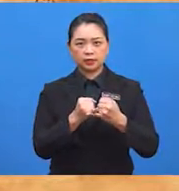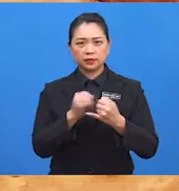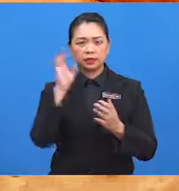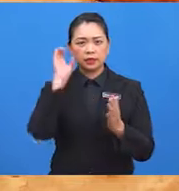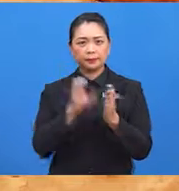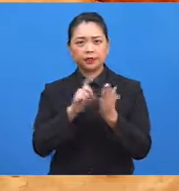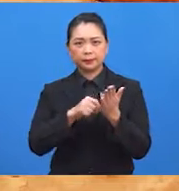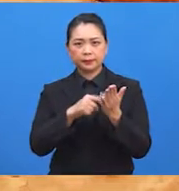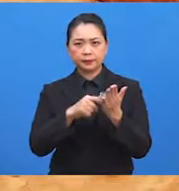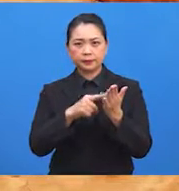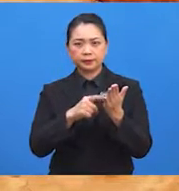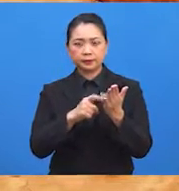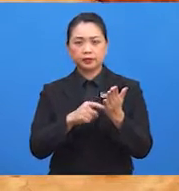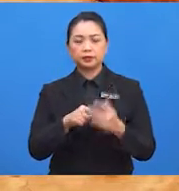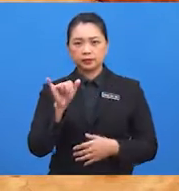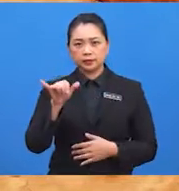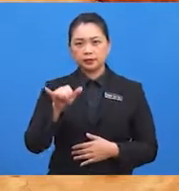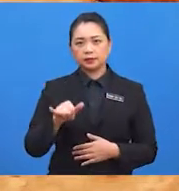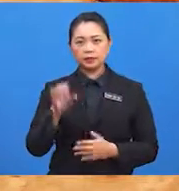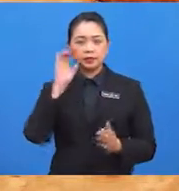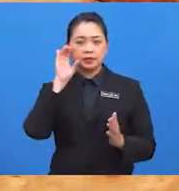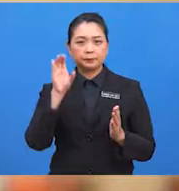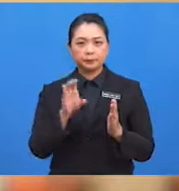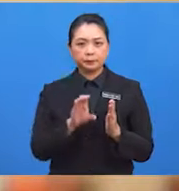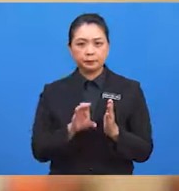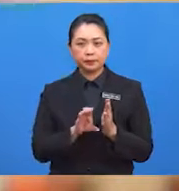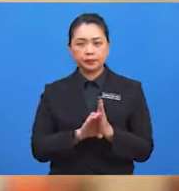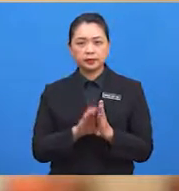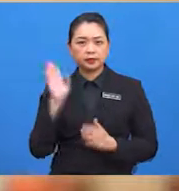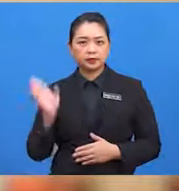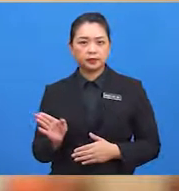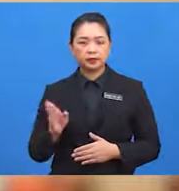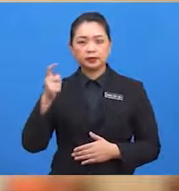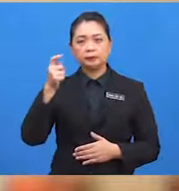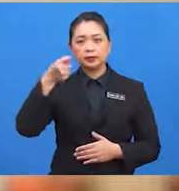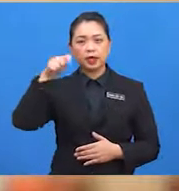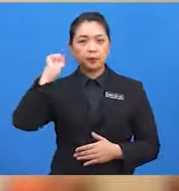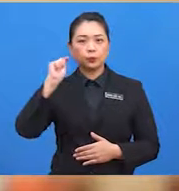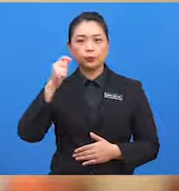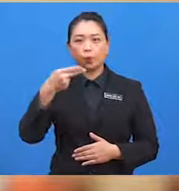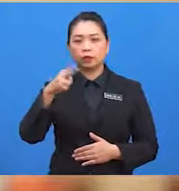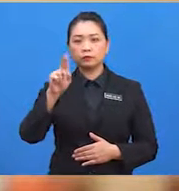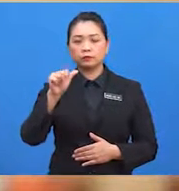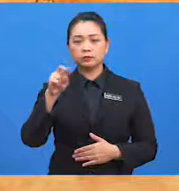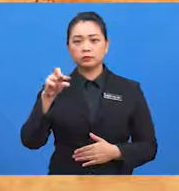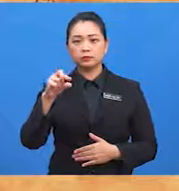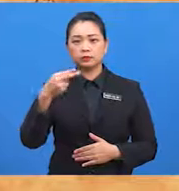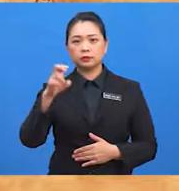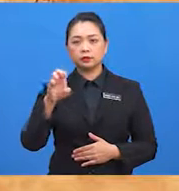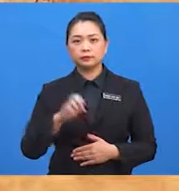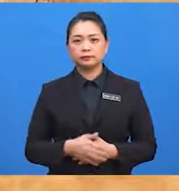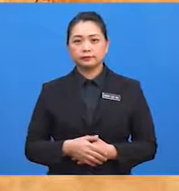tadi? Ya, tapak perkuburan Banpo melambangkan tamadun Huanghe.